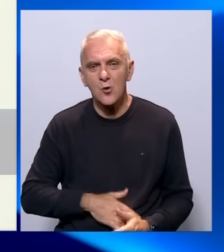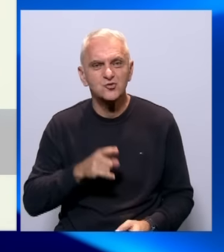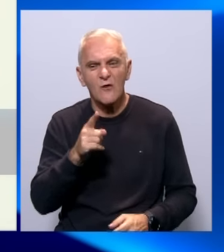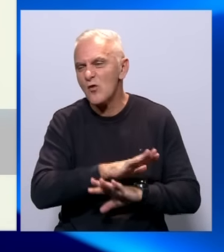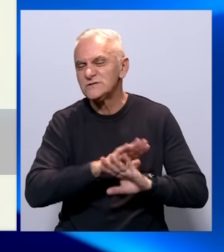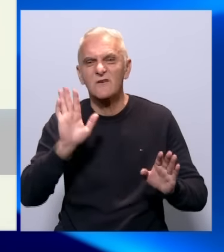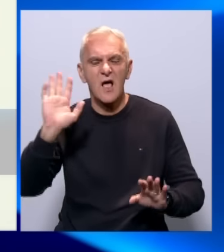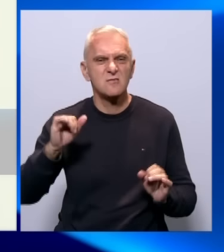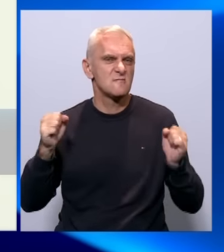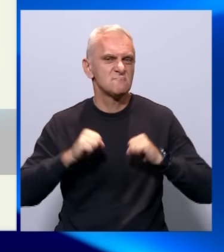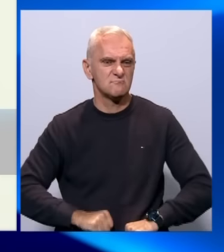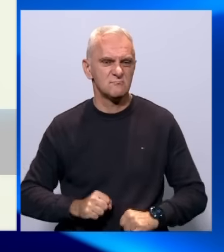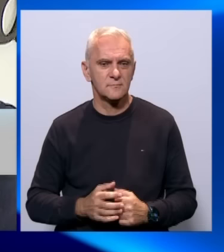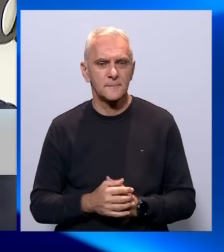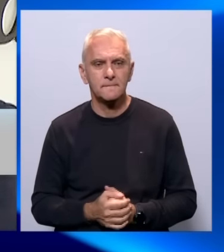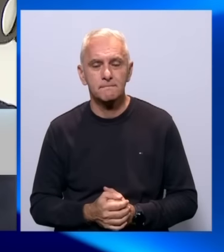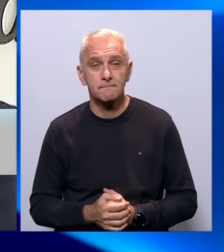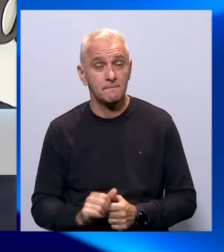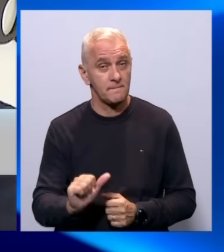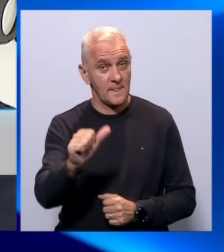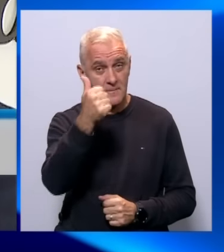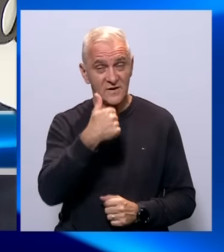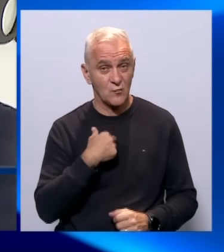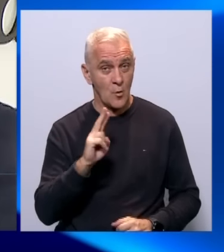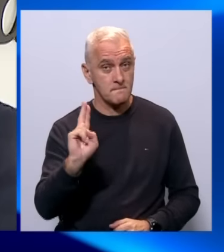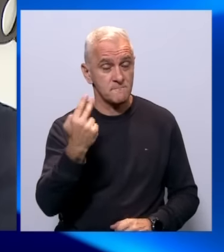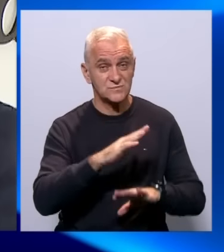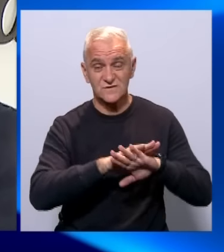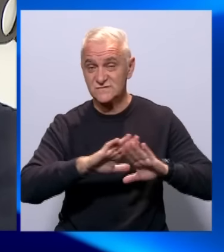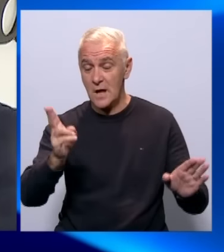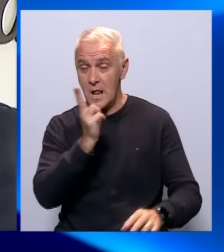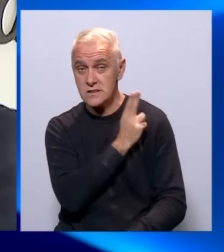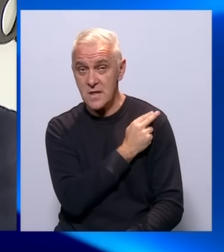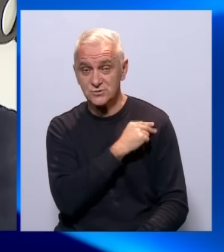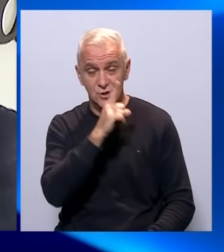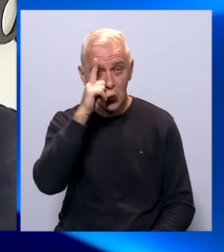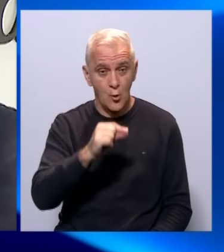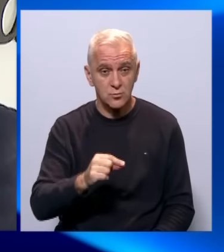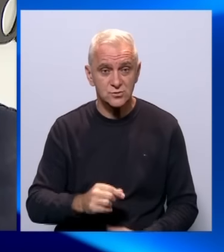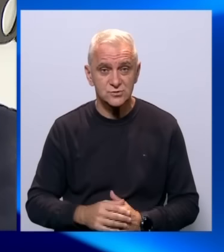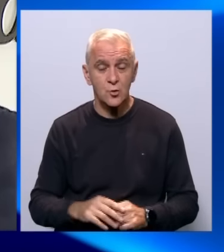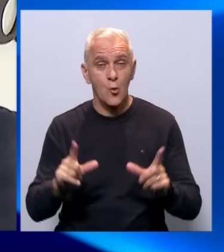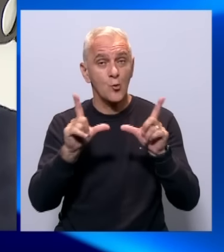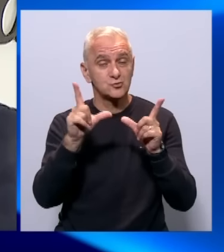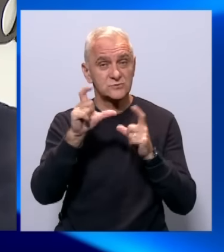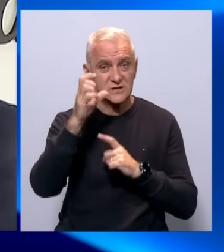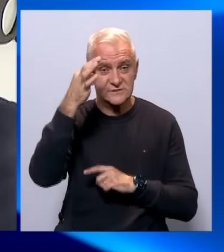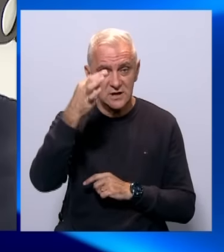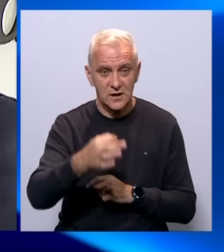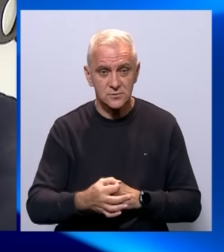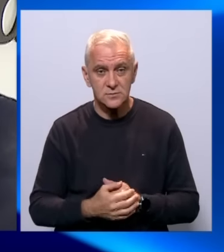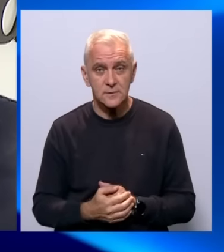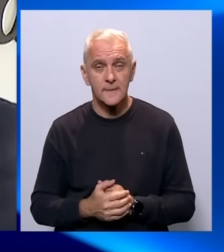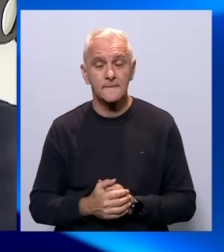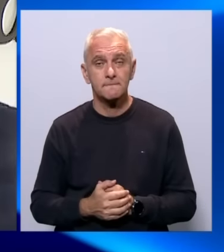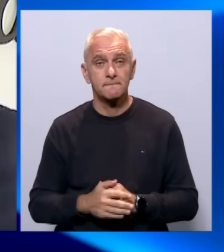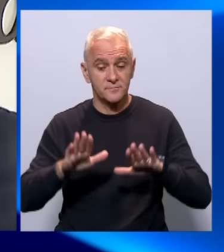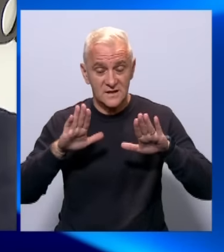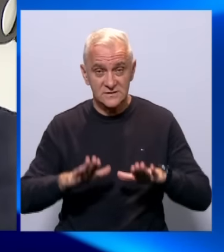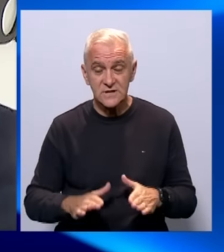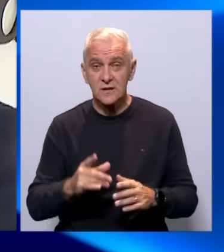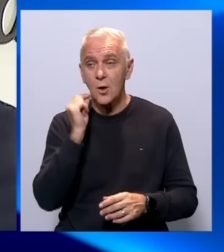sve, da jednostavno Kladuša njihova. Prvo ću pozvati sve načelnike općina Unsko-sanskog kantona, sjesti